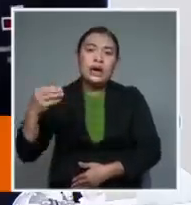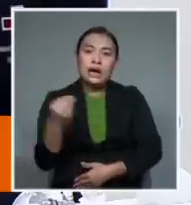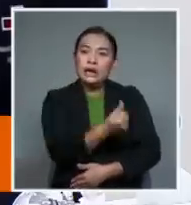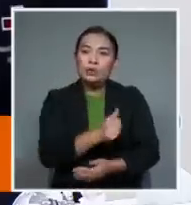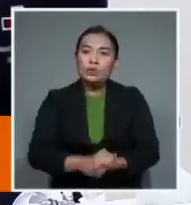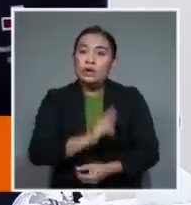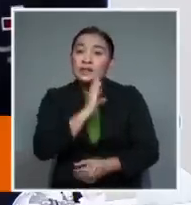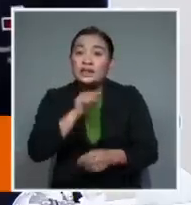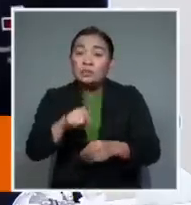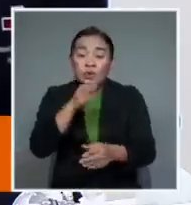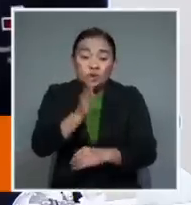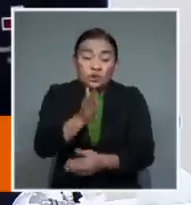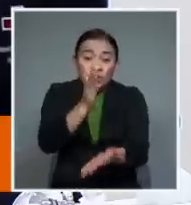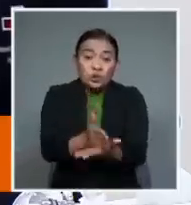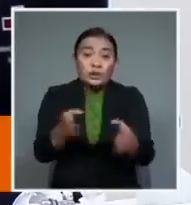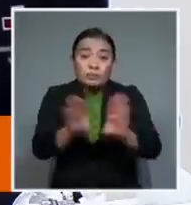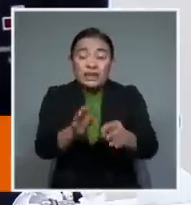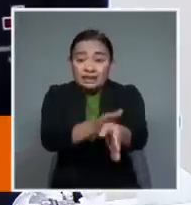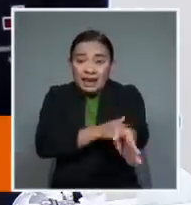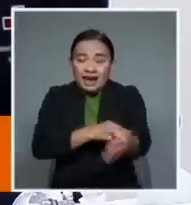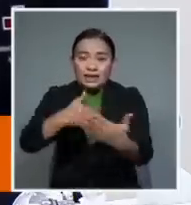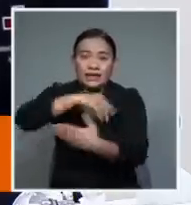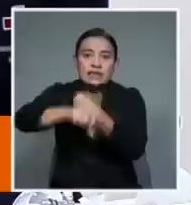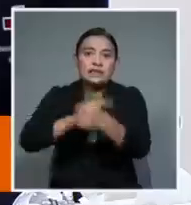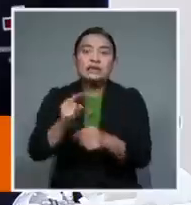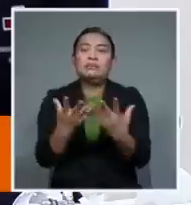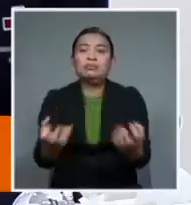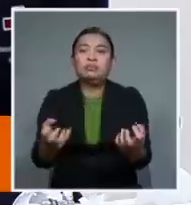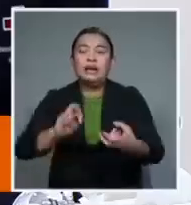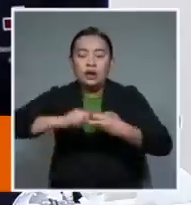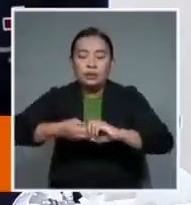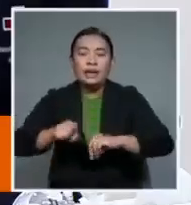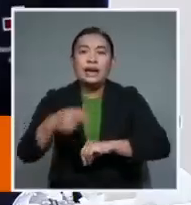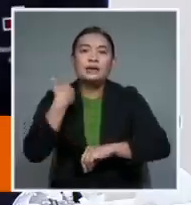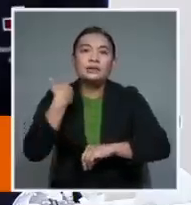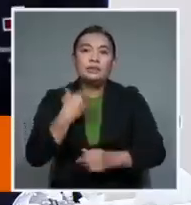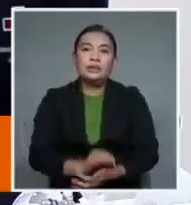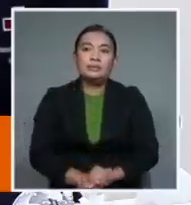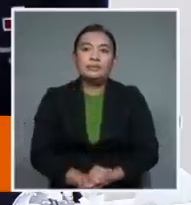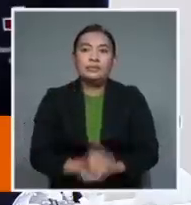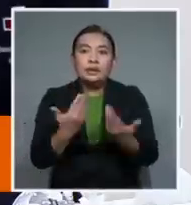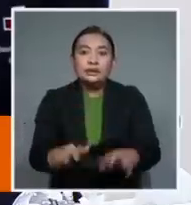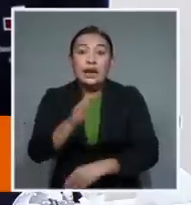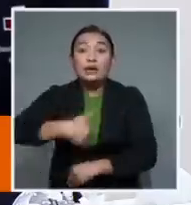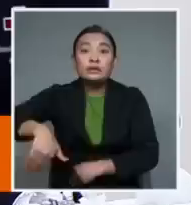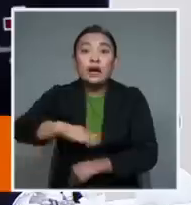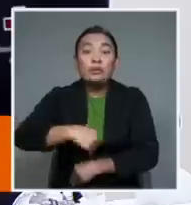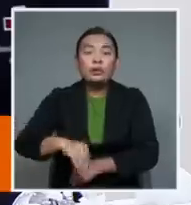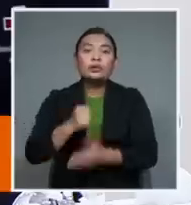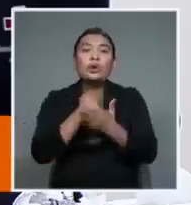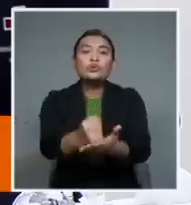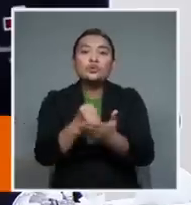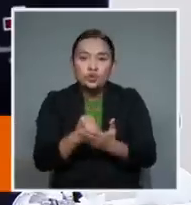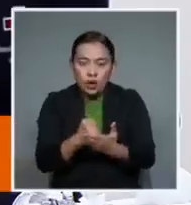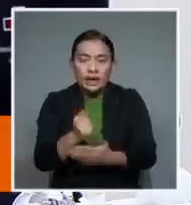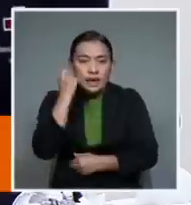นะยิ่งเลื้อรังเศรษฐกิจก็พังนะเศรษฐกิจก็จะมีปัญหาแน่นอนนะครับท่านพวกเราต้องช่วยระลมให้เข้